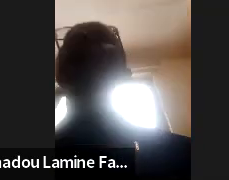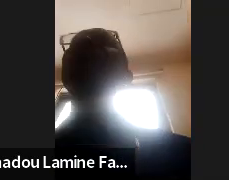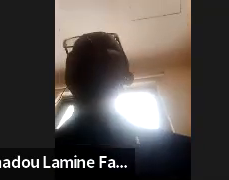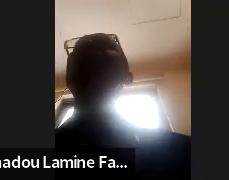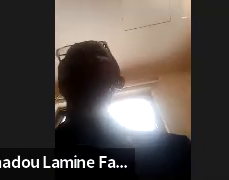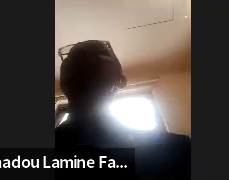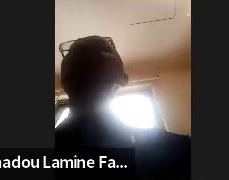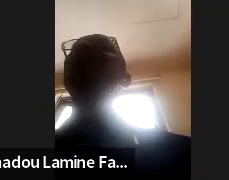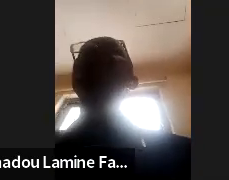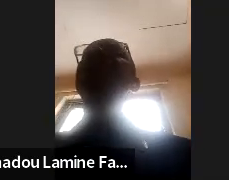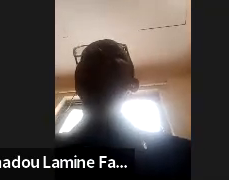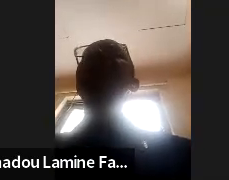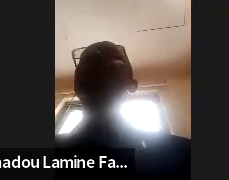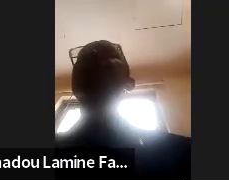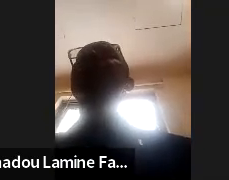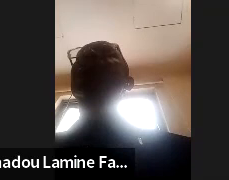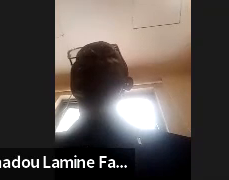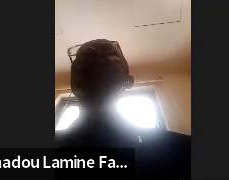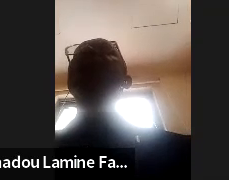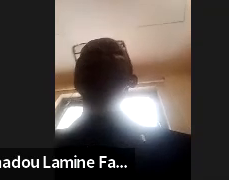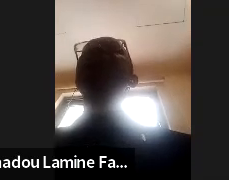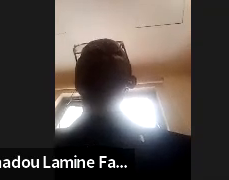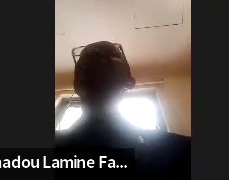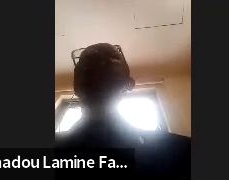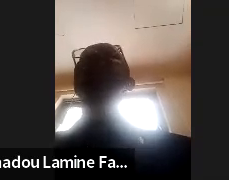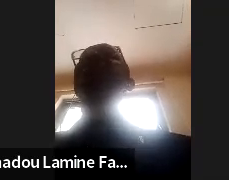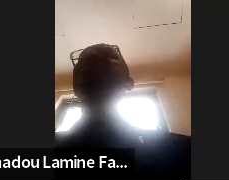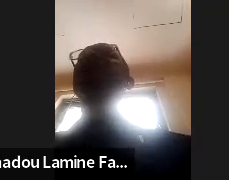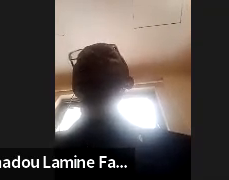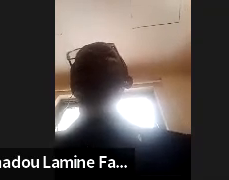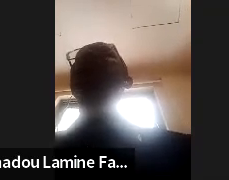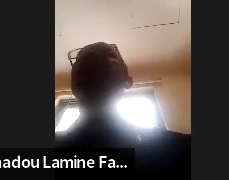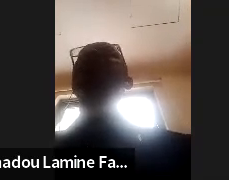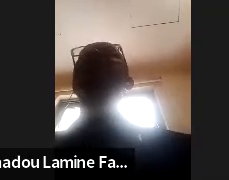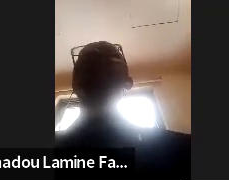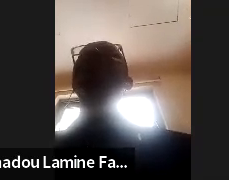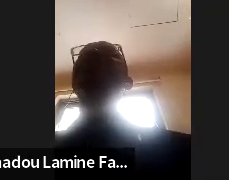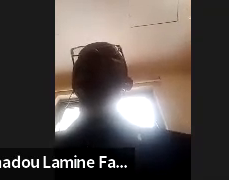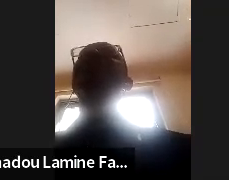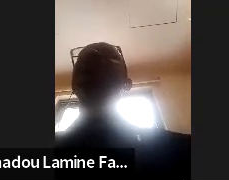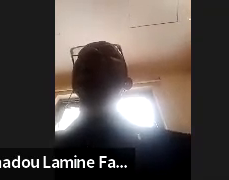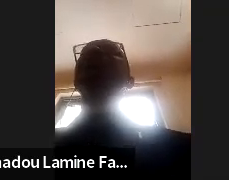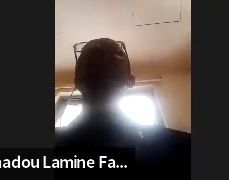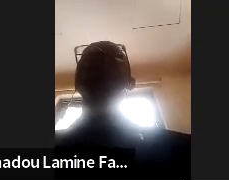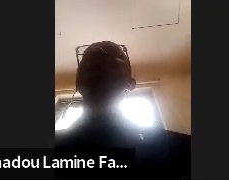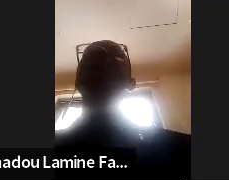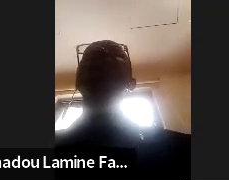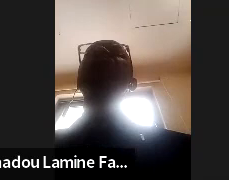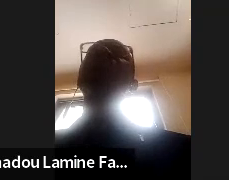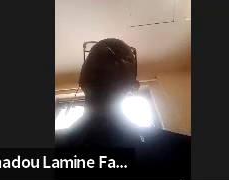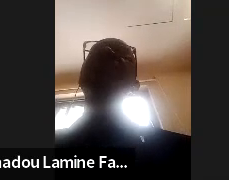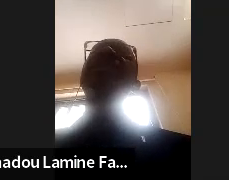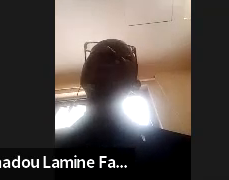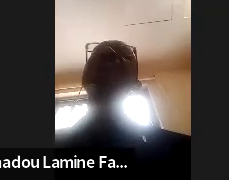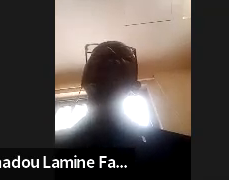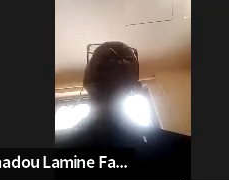qui est donc de l'étude menée par le BIT sur le programme de la carte d'égalité des chances, c'est une étude